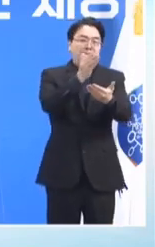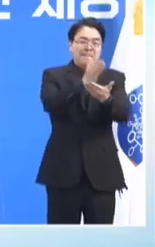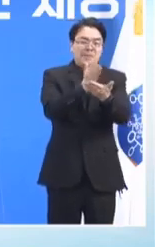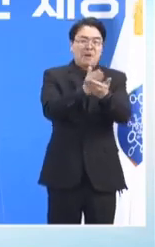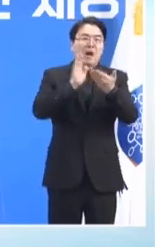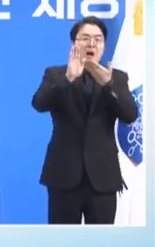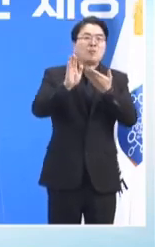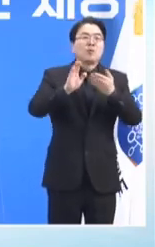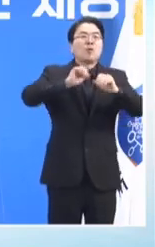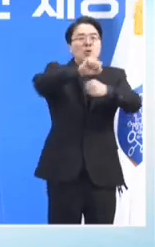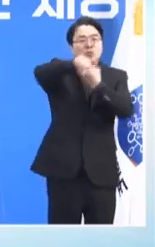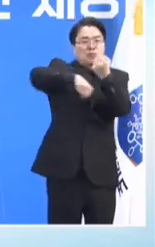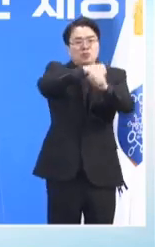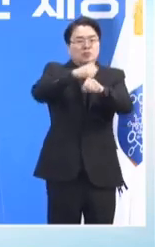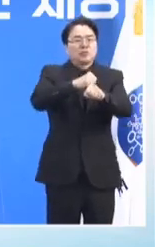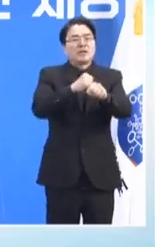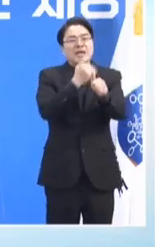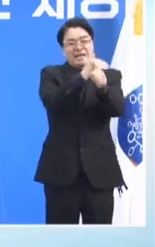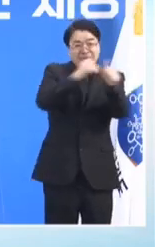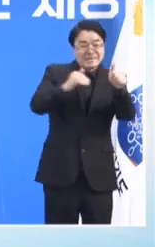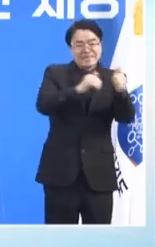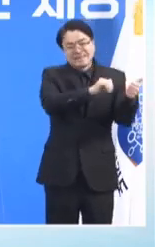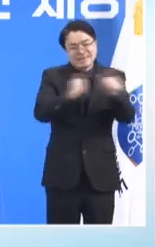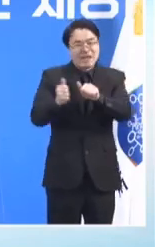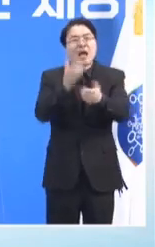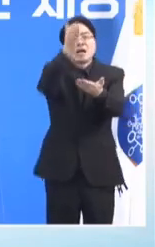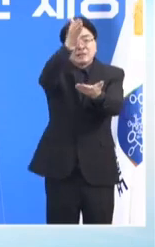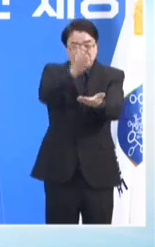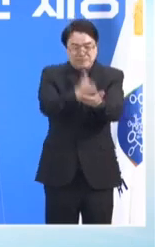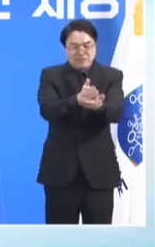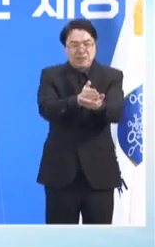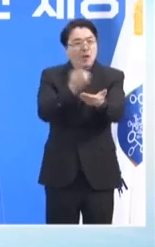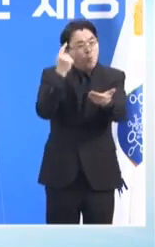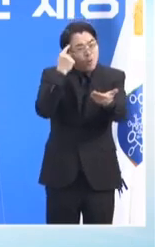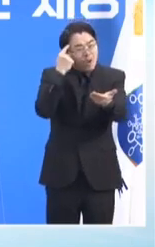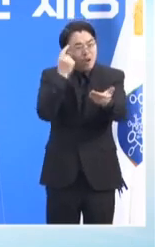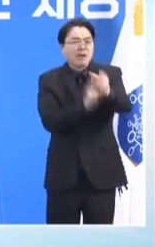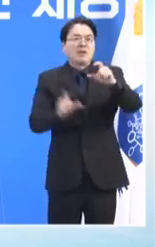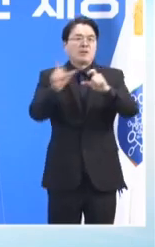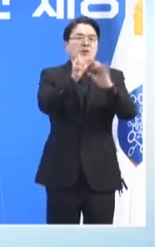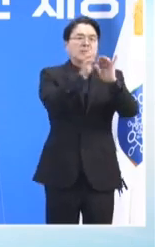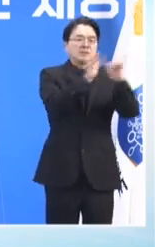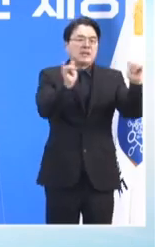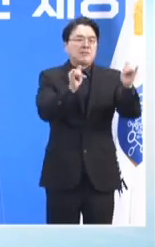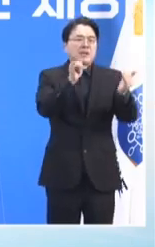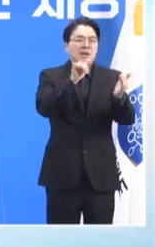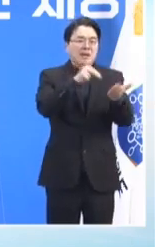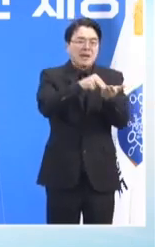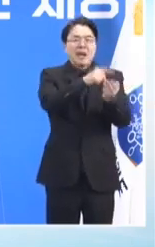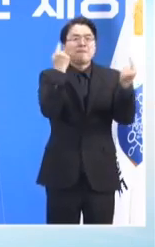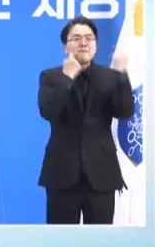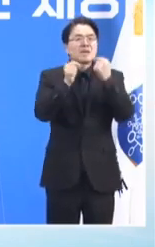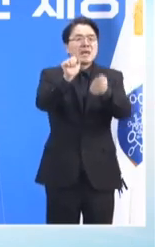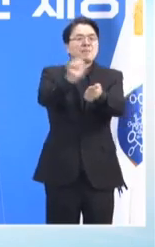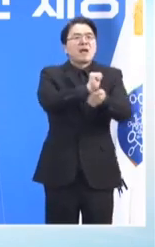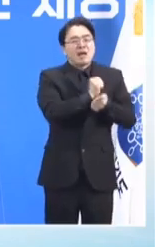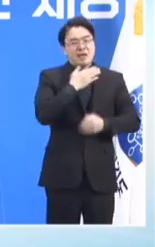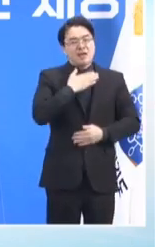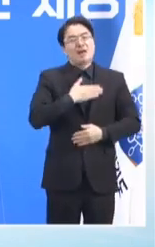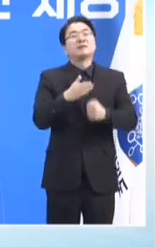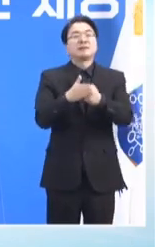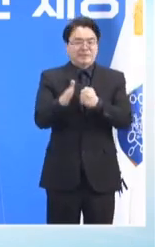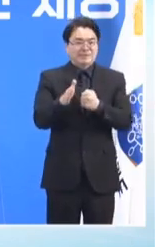동물들의 희생은 비단 그들만의 죽음으로 끝나지 않는다는 엄중한 사실을 우리는 알고 있습니다.